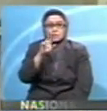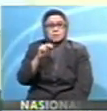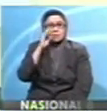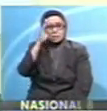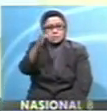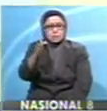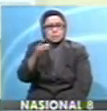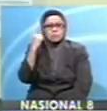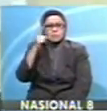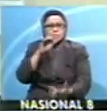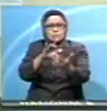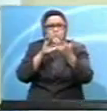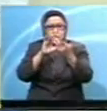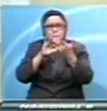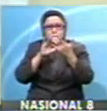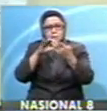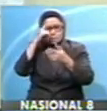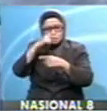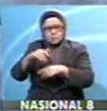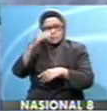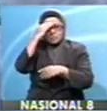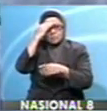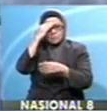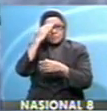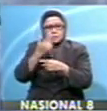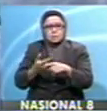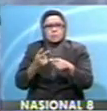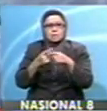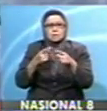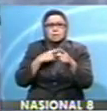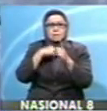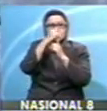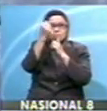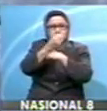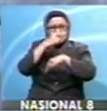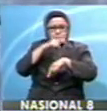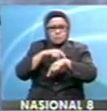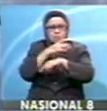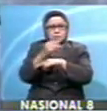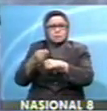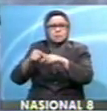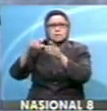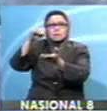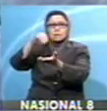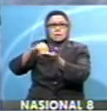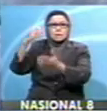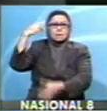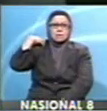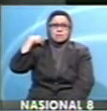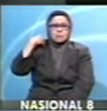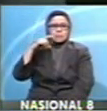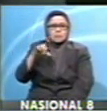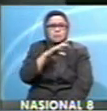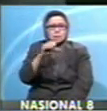berhubung dengan pihak Hospital bagi mengetahui perkembangan semasa atlet kelahiran Sarawak itu dan telah menempatkan seorang pegawai di sana selain itu juga